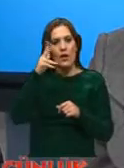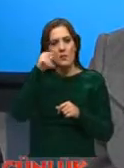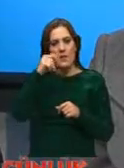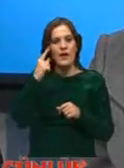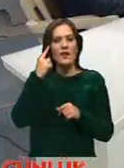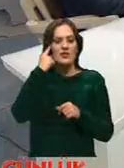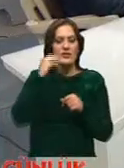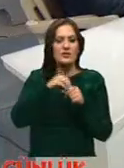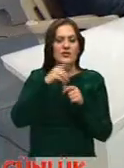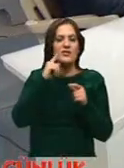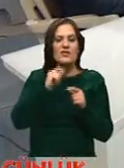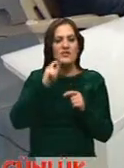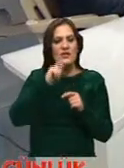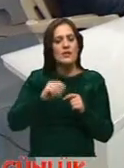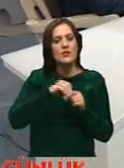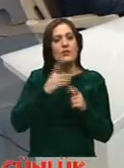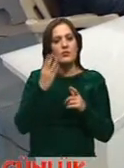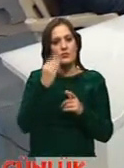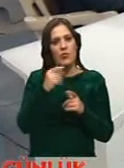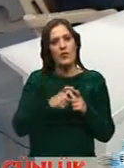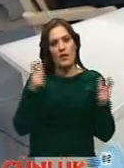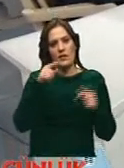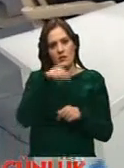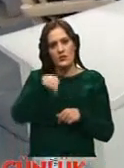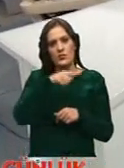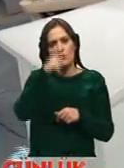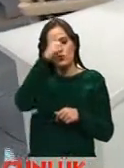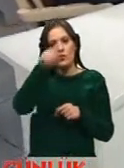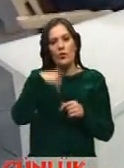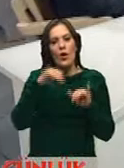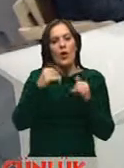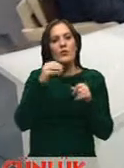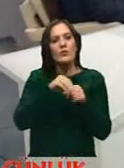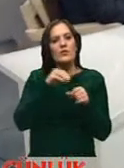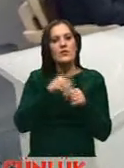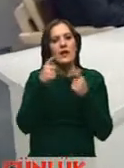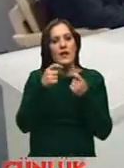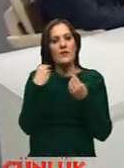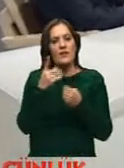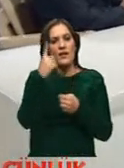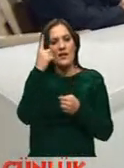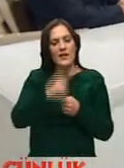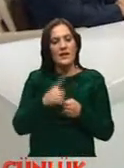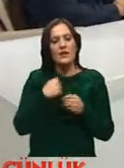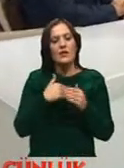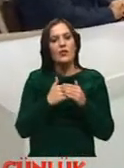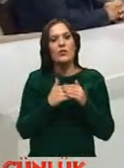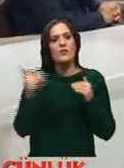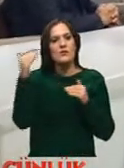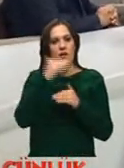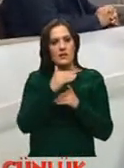Çin geliştiricilik anlamında bayağı iyi şeyler. Türkiye'nin dijital oyunlar üzerine eğitim veren ve ilk yüksek lisans